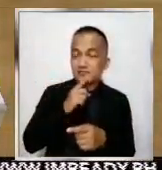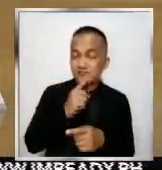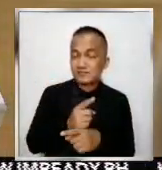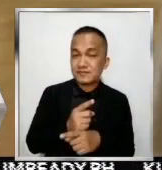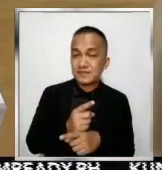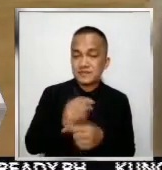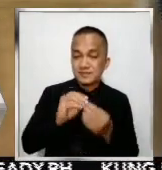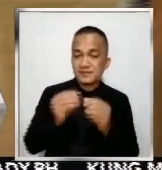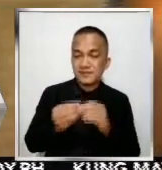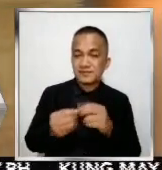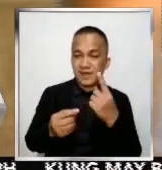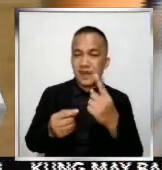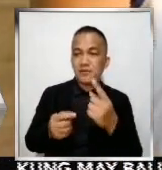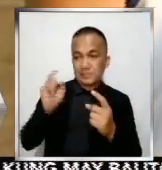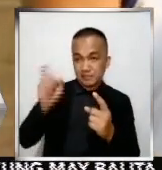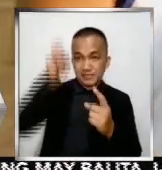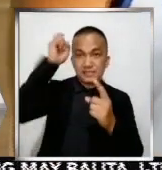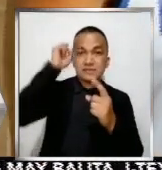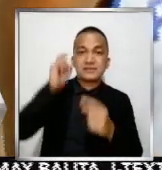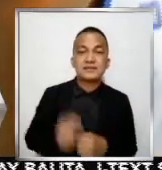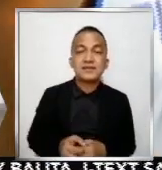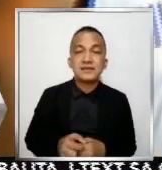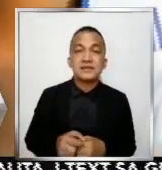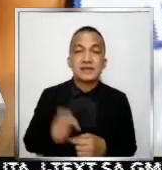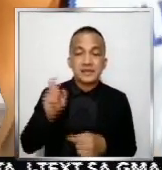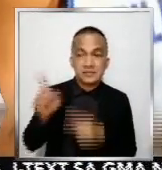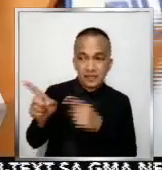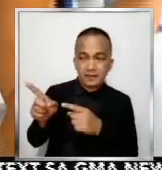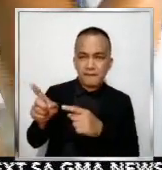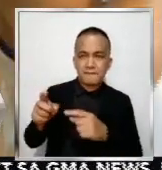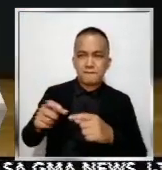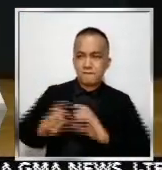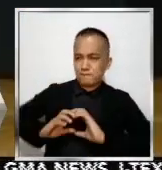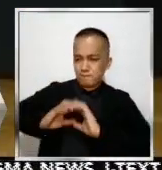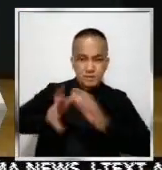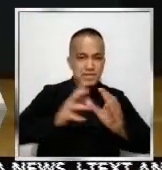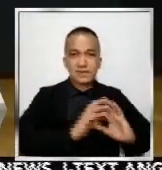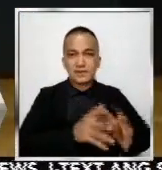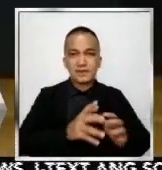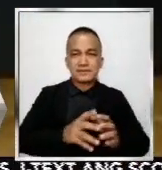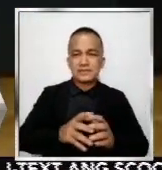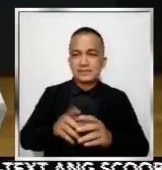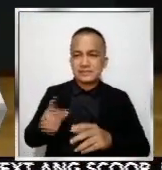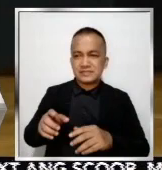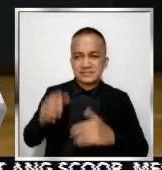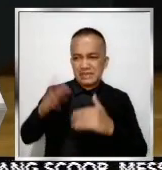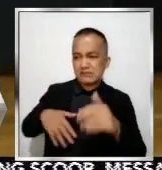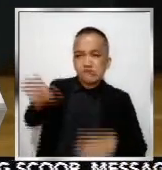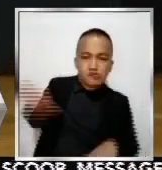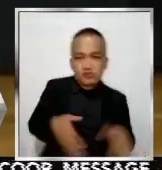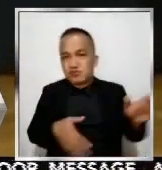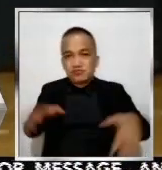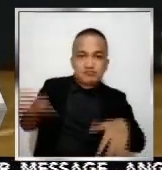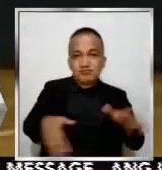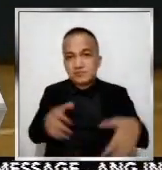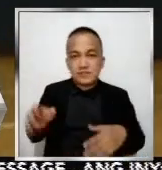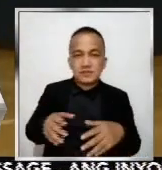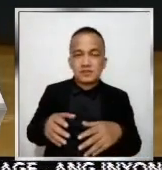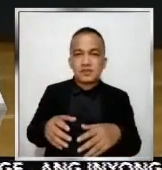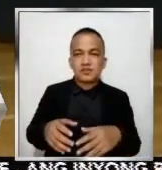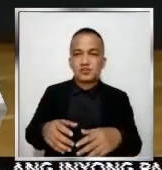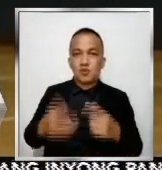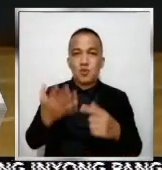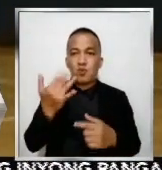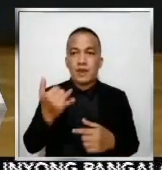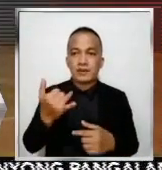speed. People, they pass the ball more than they dribble, which is why the ball travels faster.